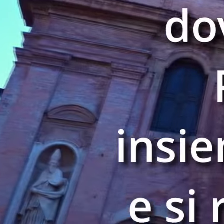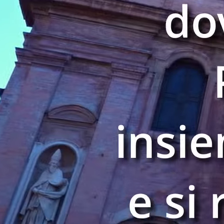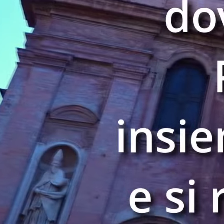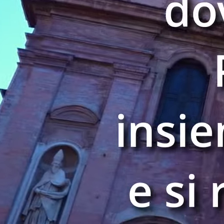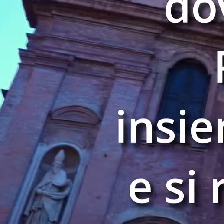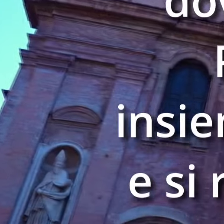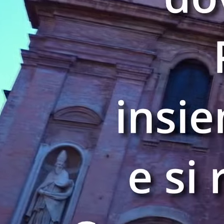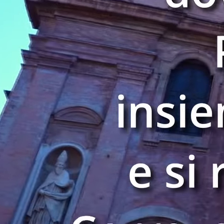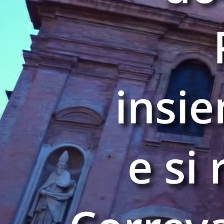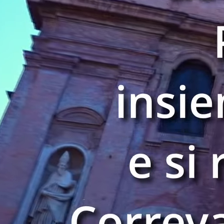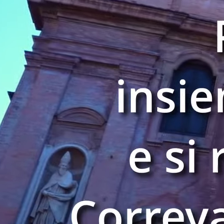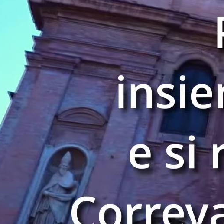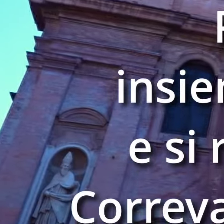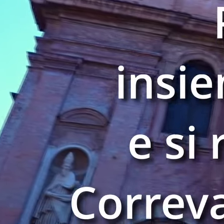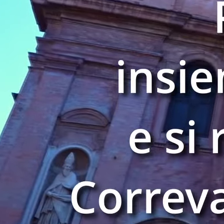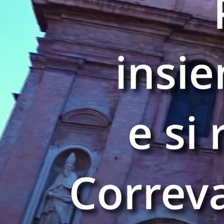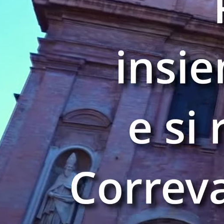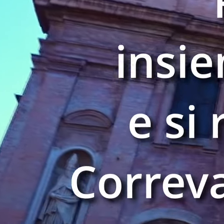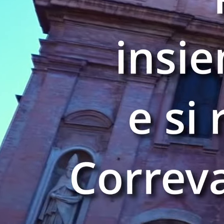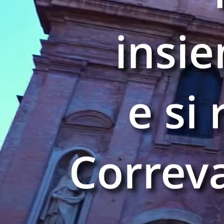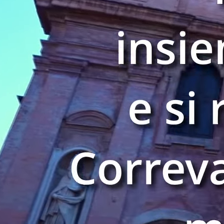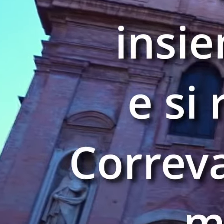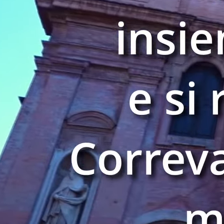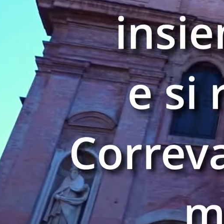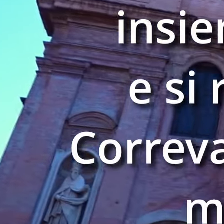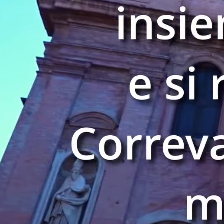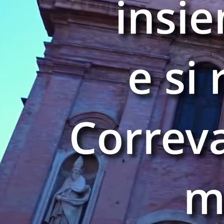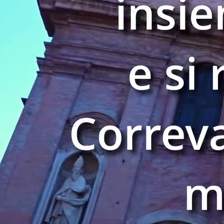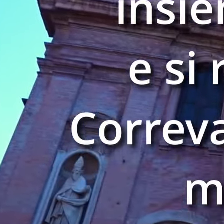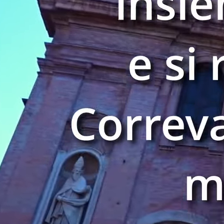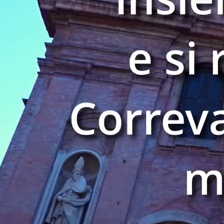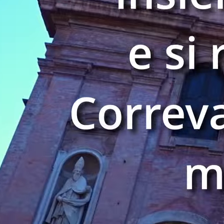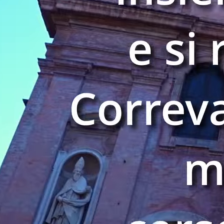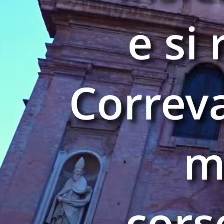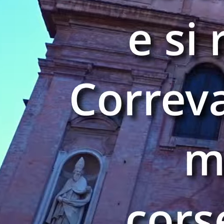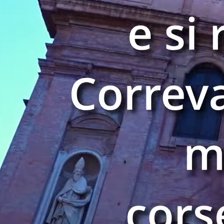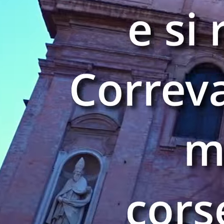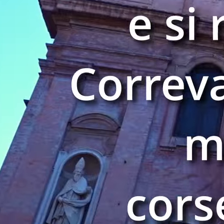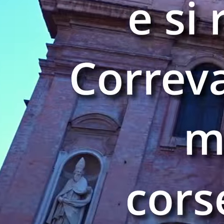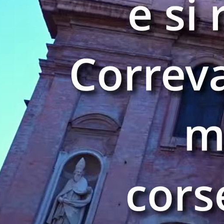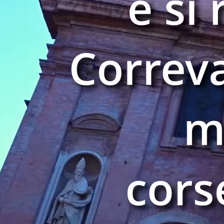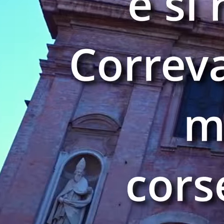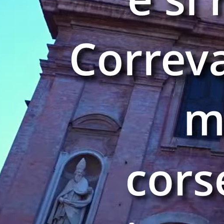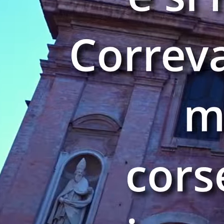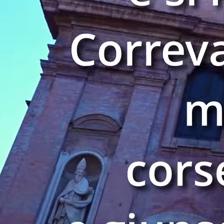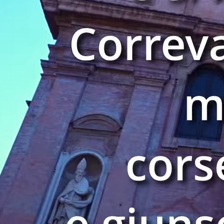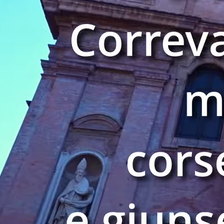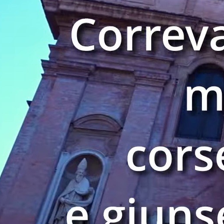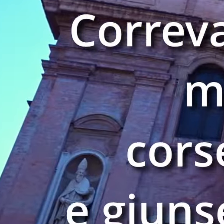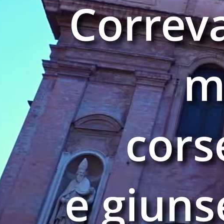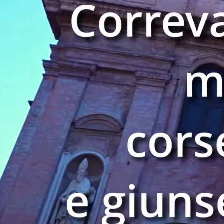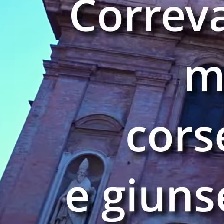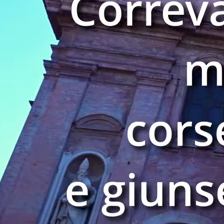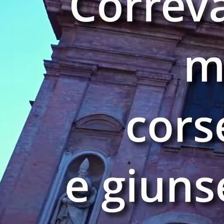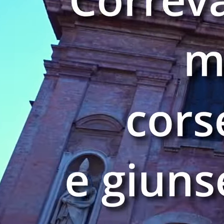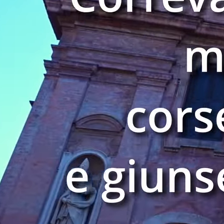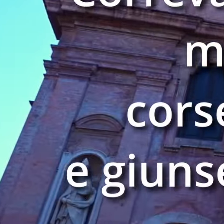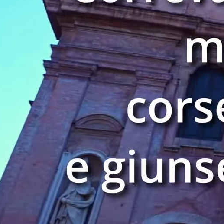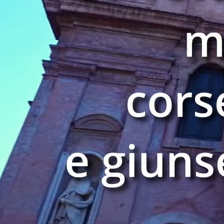uscì insieme all'altro discepolo e si recarono al Sepolcro correvano insieme tutti e